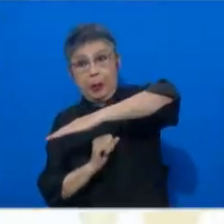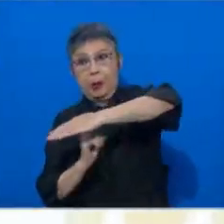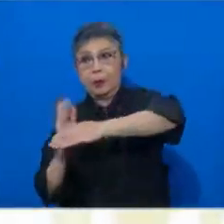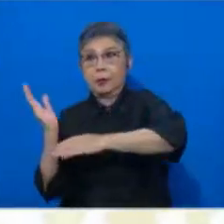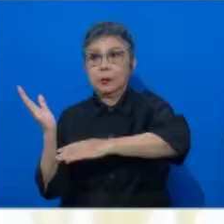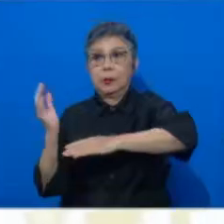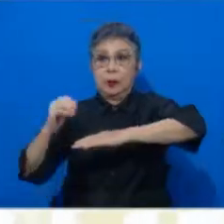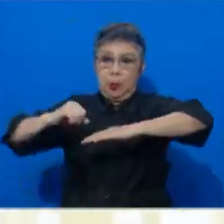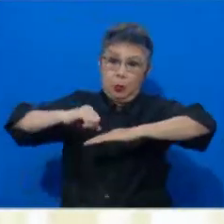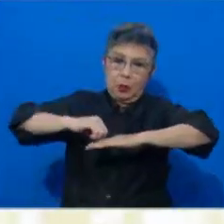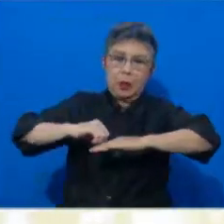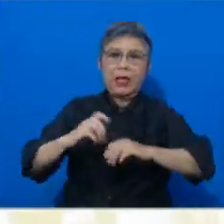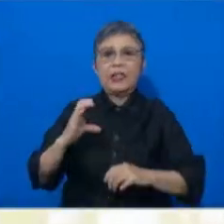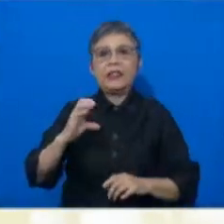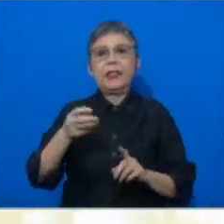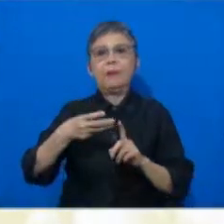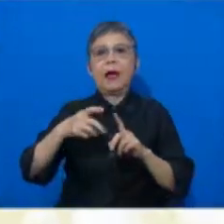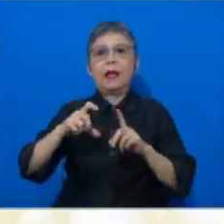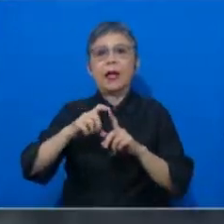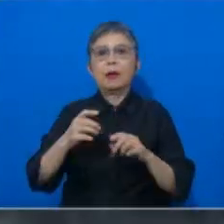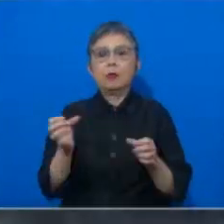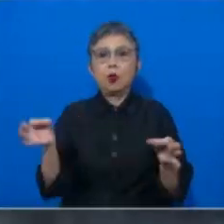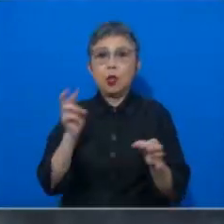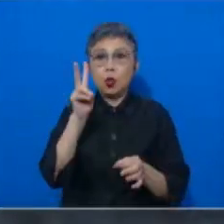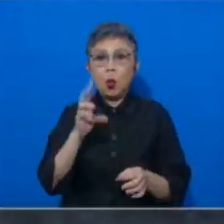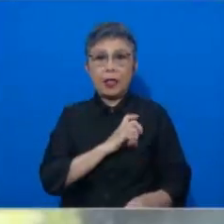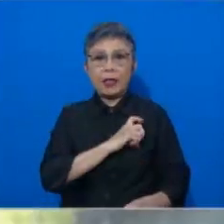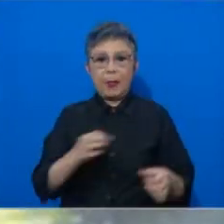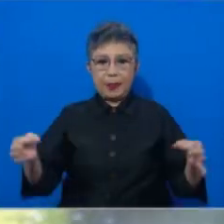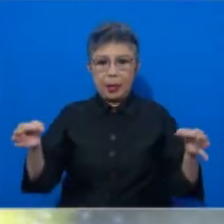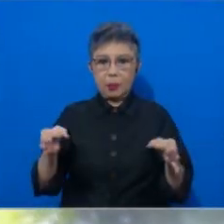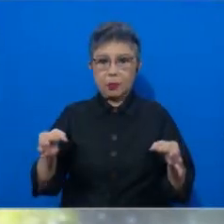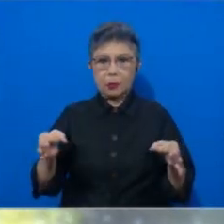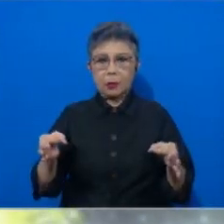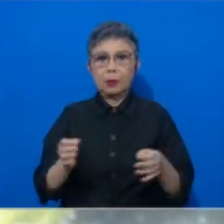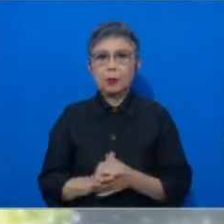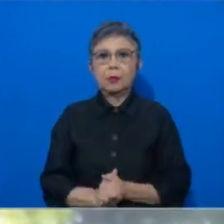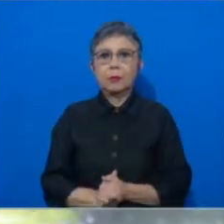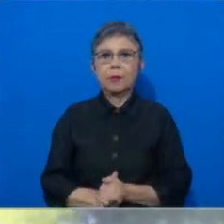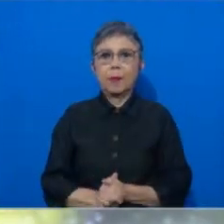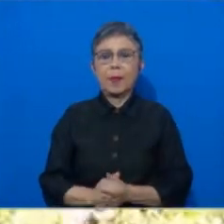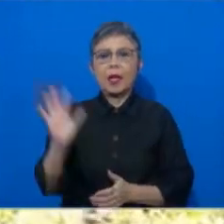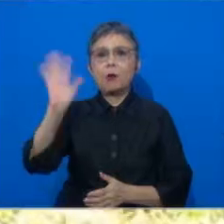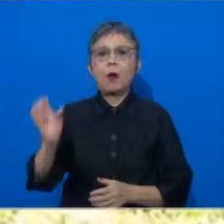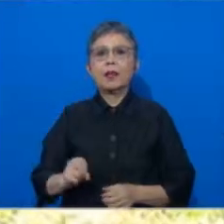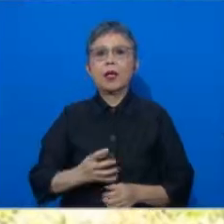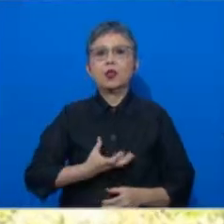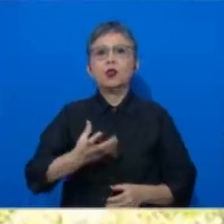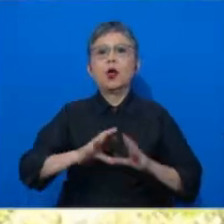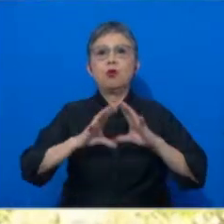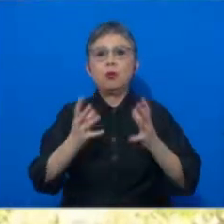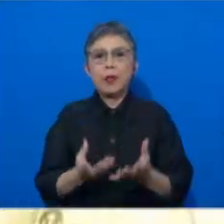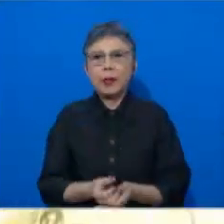Inilah kondisi jembatan Cibadak yang menghubungkan dua kecamatan antara Kecamatan Lengkong dengan Kecamatan Jampang Tengah, Kabupaten Sukabumi pada Selasa